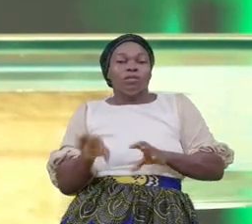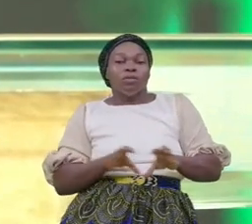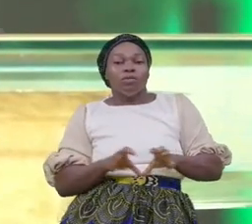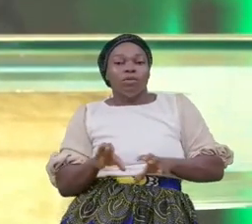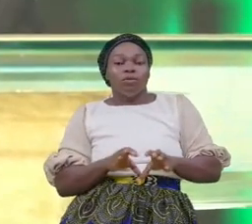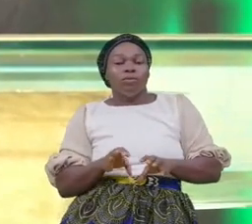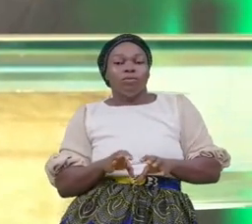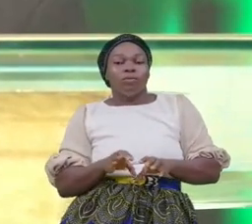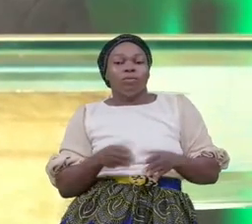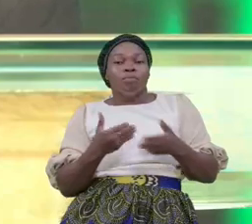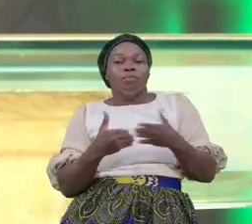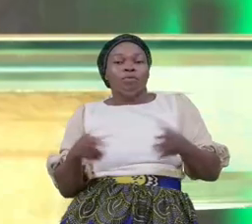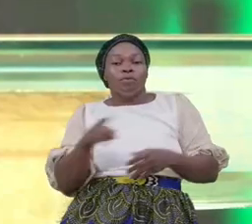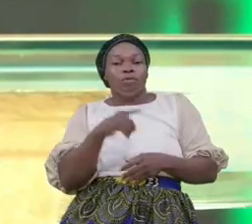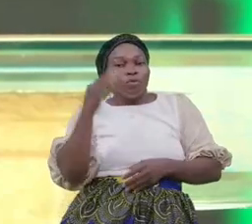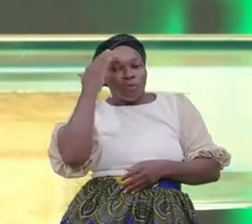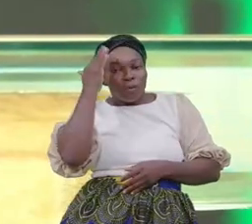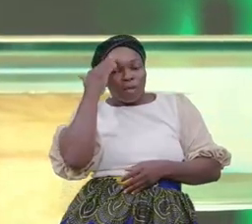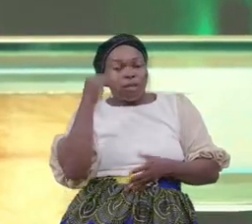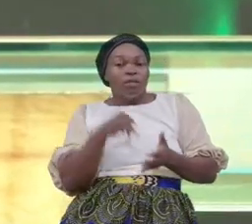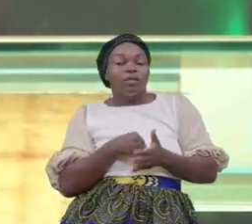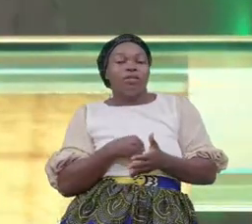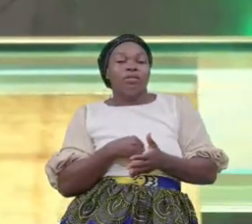Comptez-le, que c'est fait.